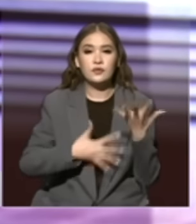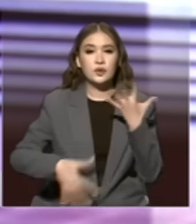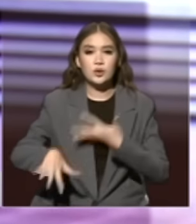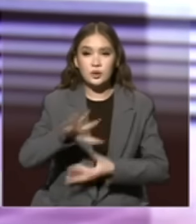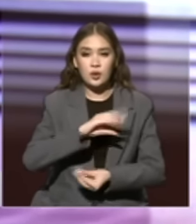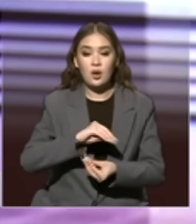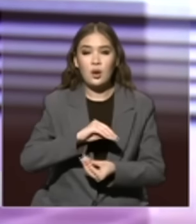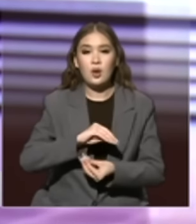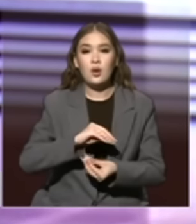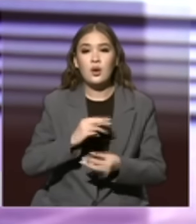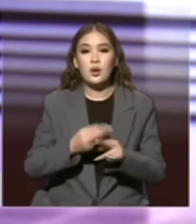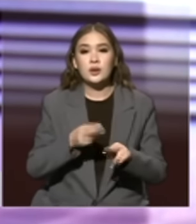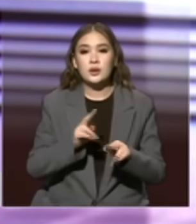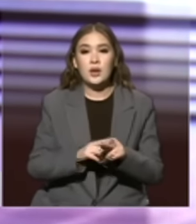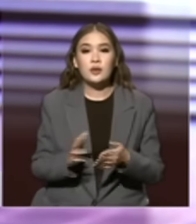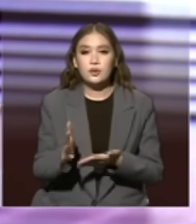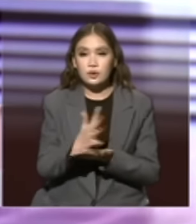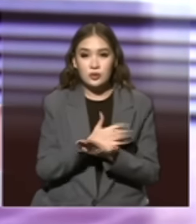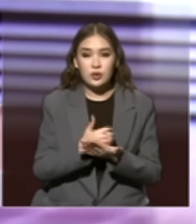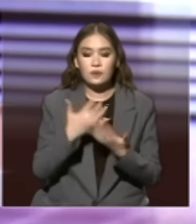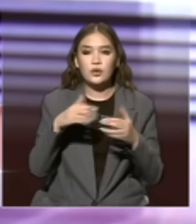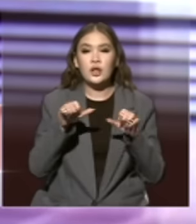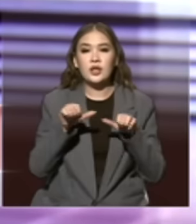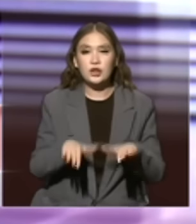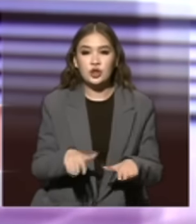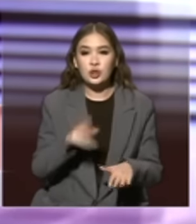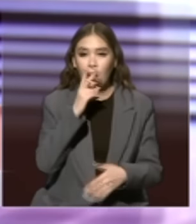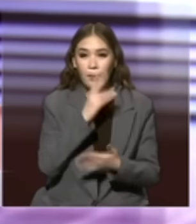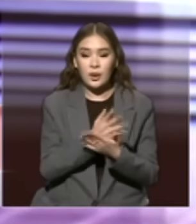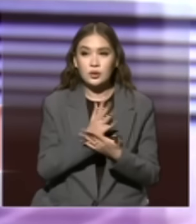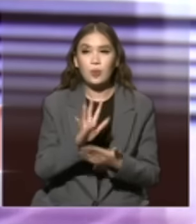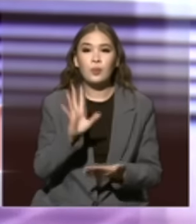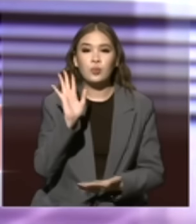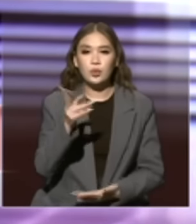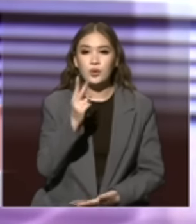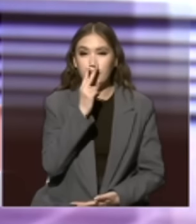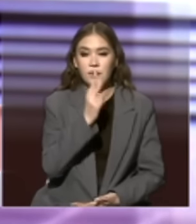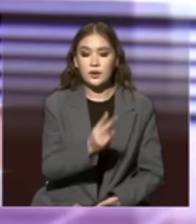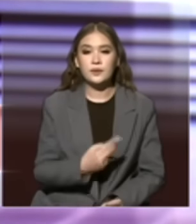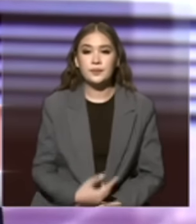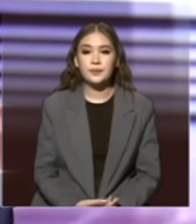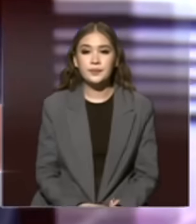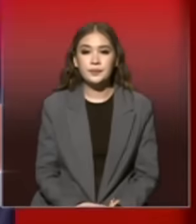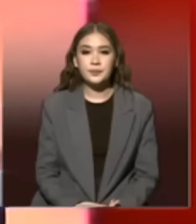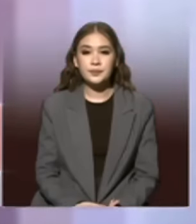сол апелляциялық алқада бұл шешімін табады. Сол уақытта біз көреміз.